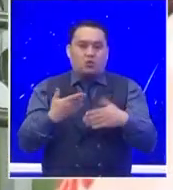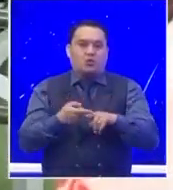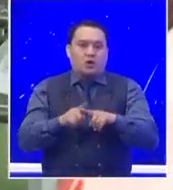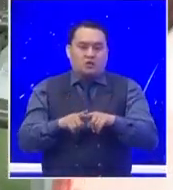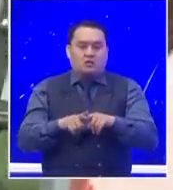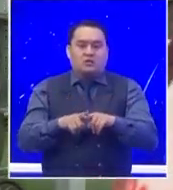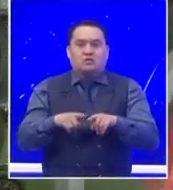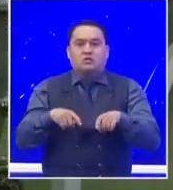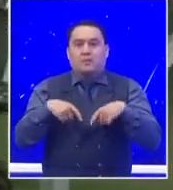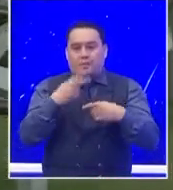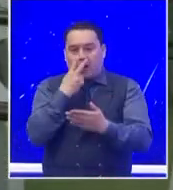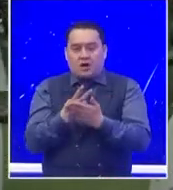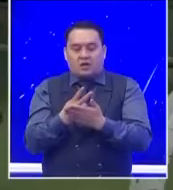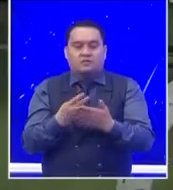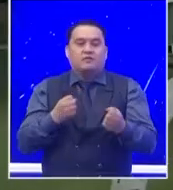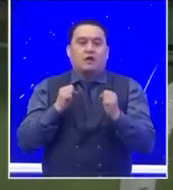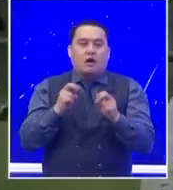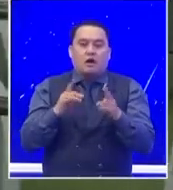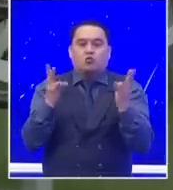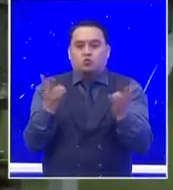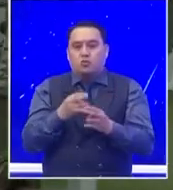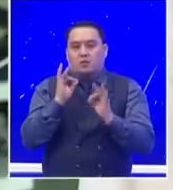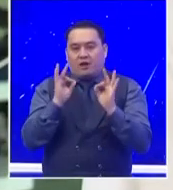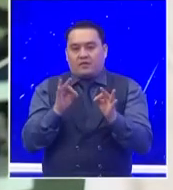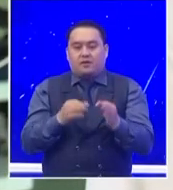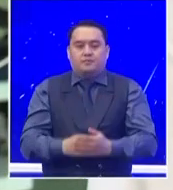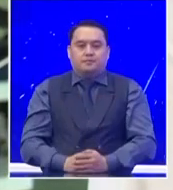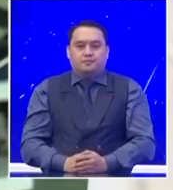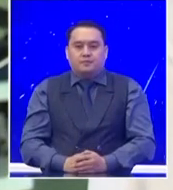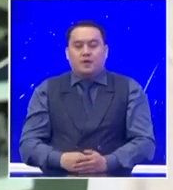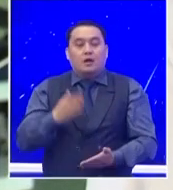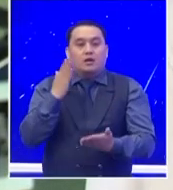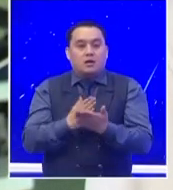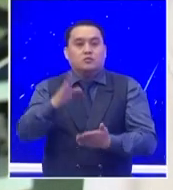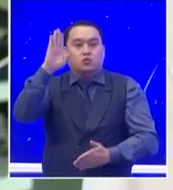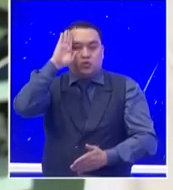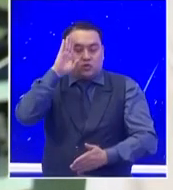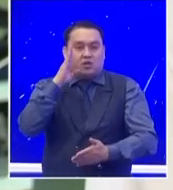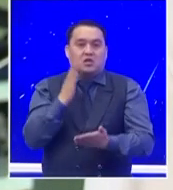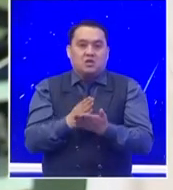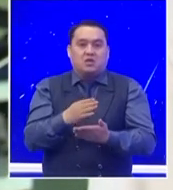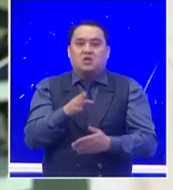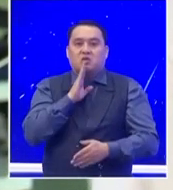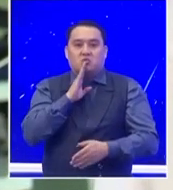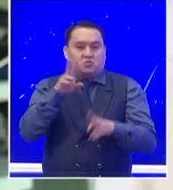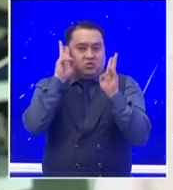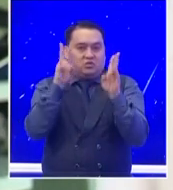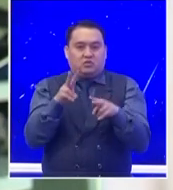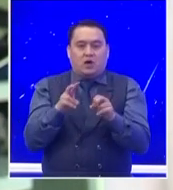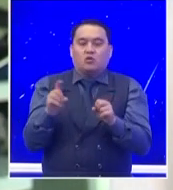мне. Шагните. Таз назад тянем. Поднимаем. Есть мужчины, которые считают, что в принципе девушка не может знать, что